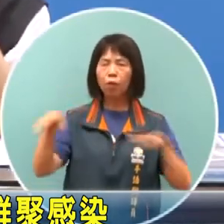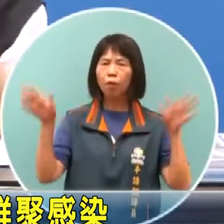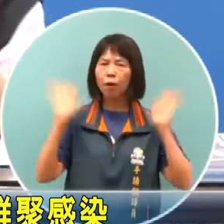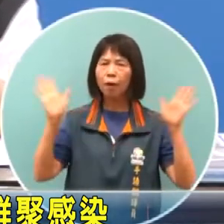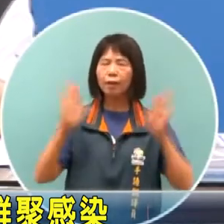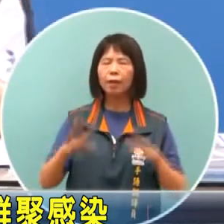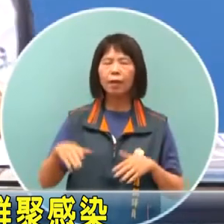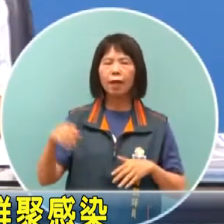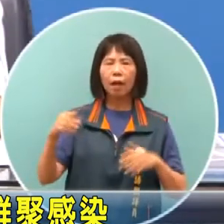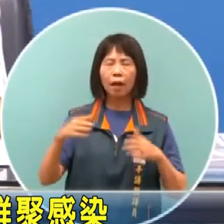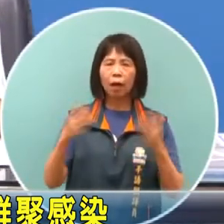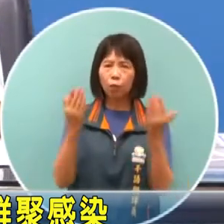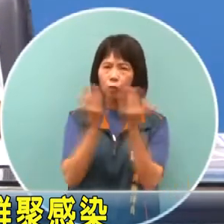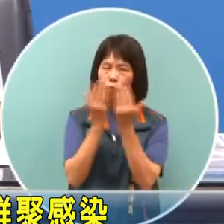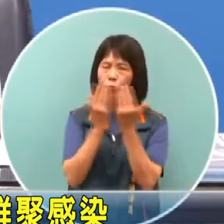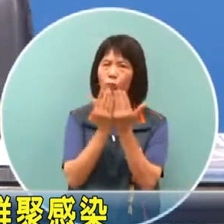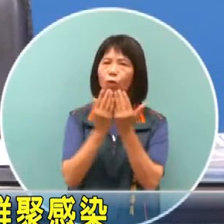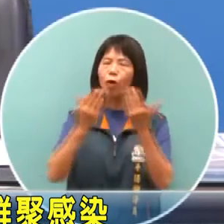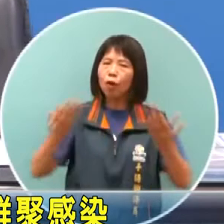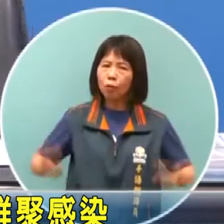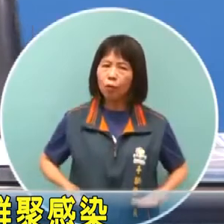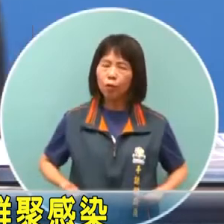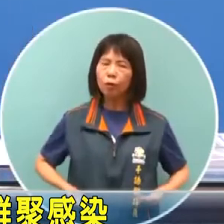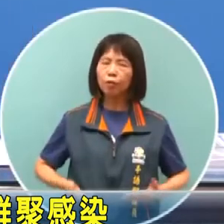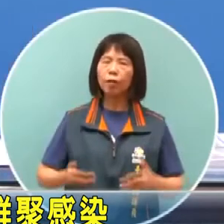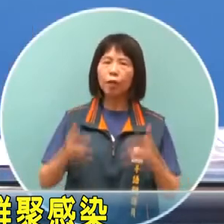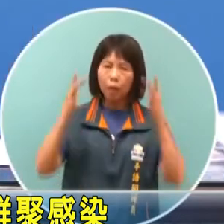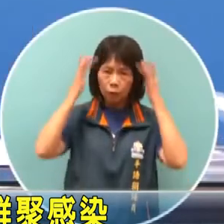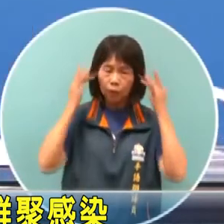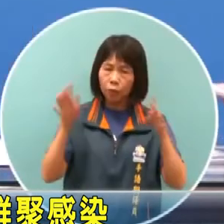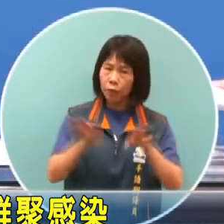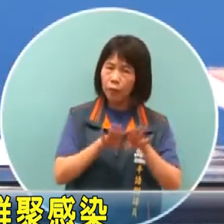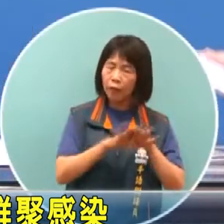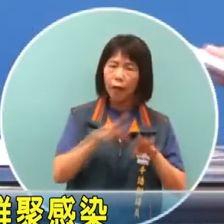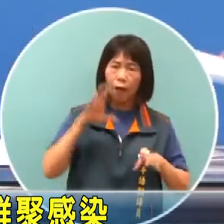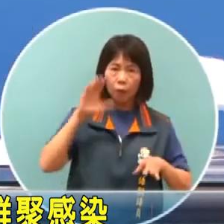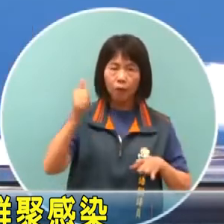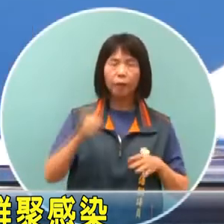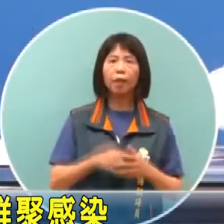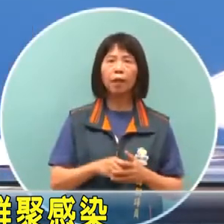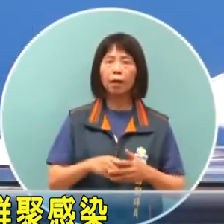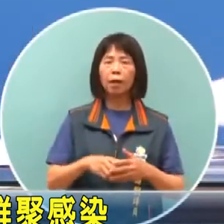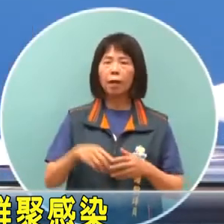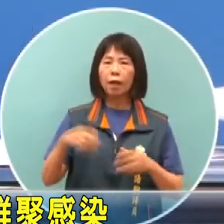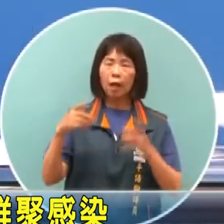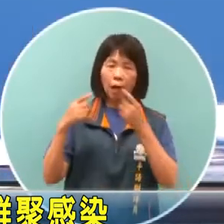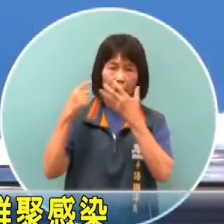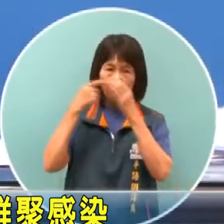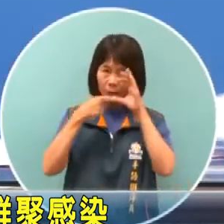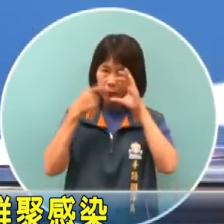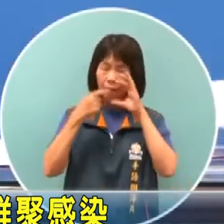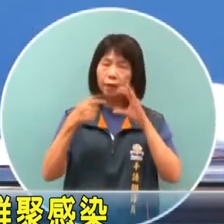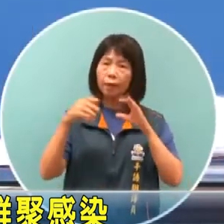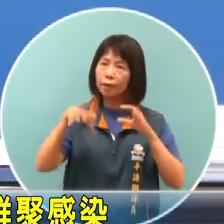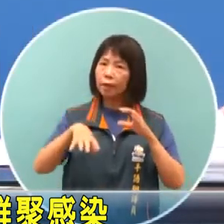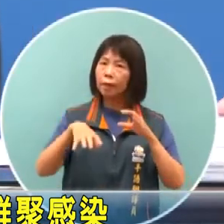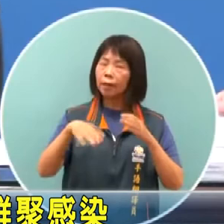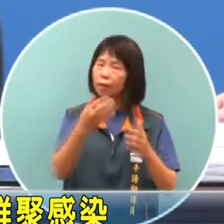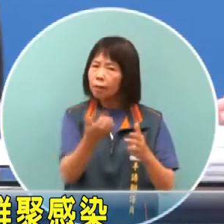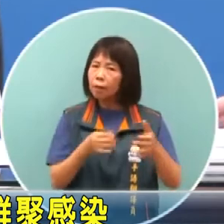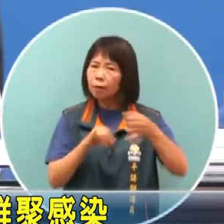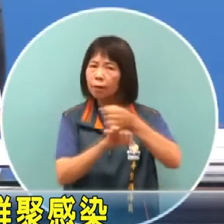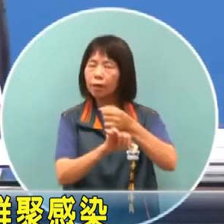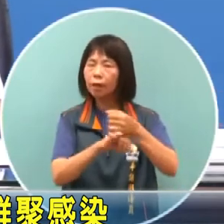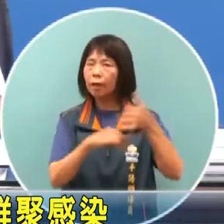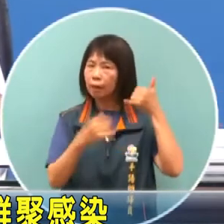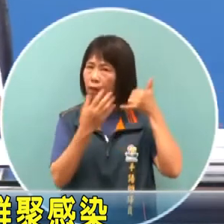返乡了。所以呢，我们有这个预约电话，筛检站的预约电话，请我们